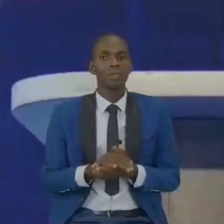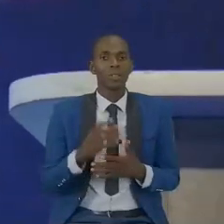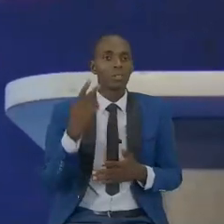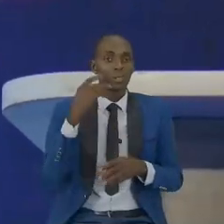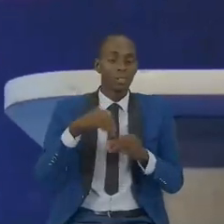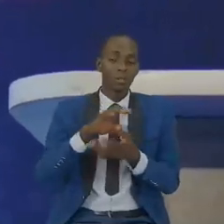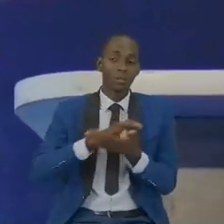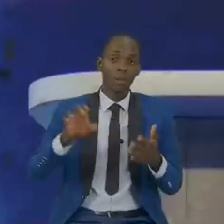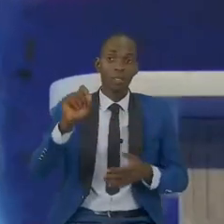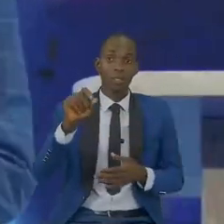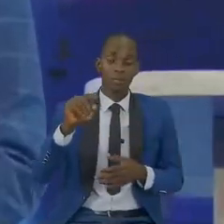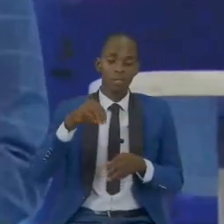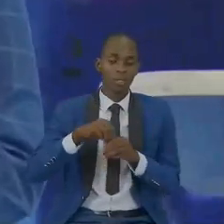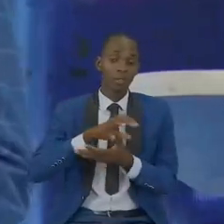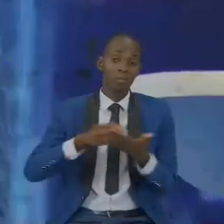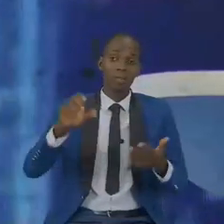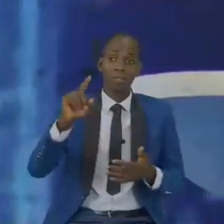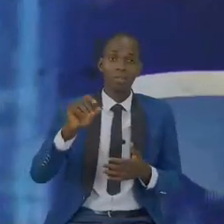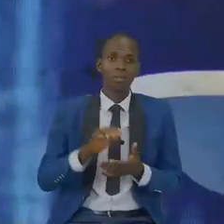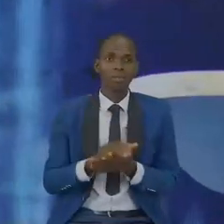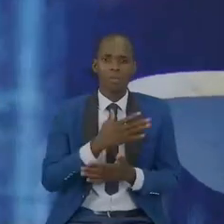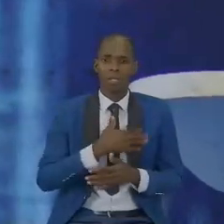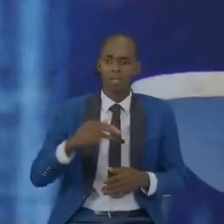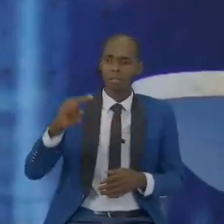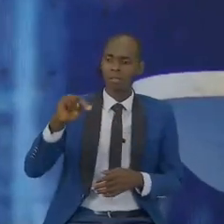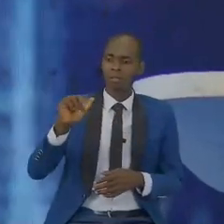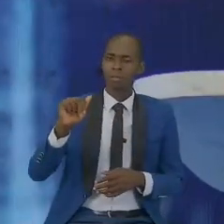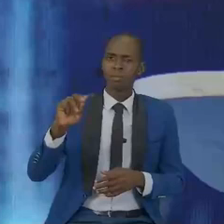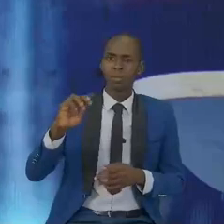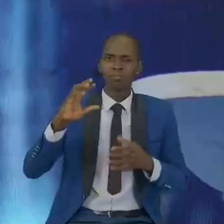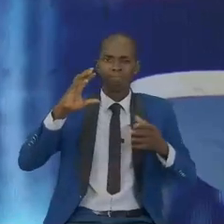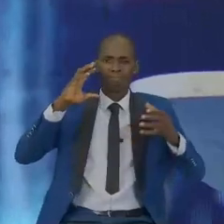et tu seras pur. Verset 11.